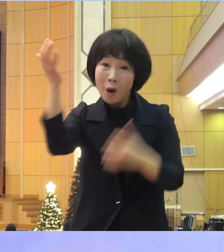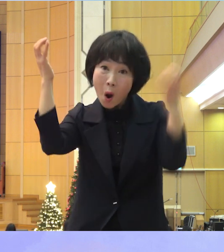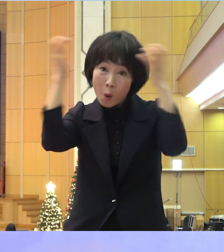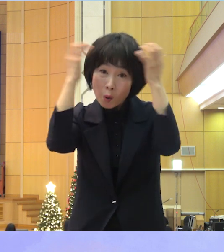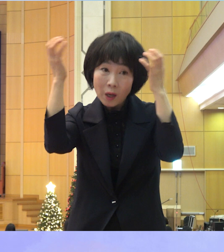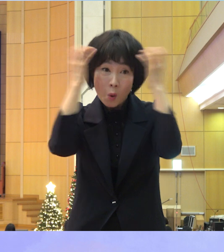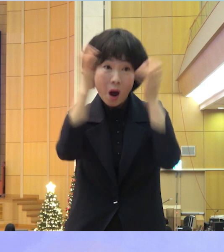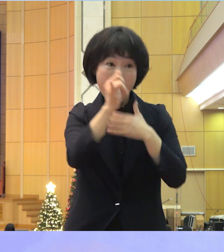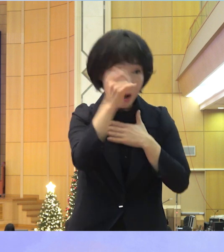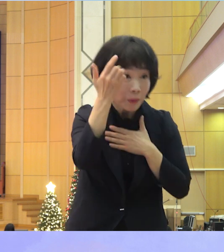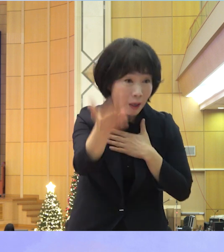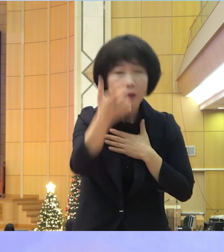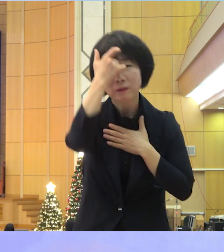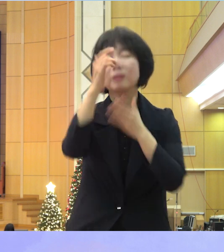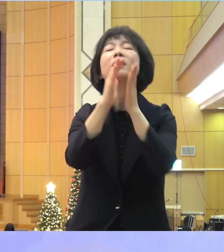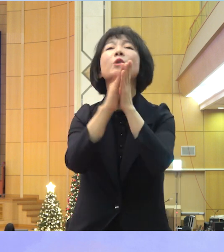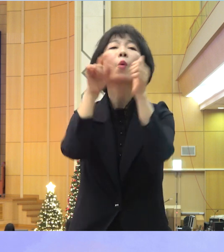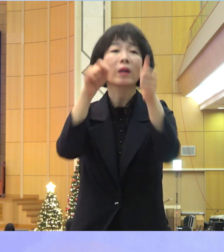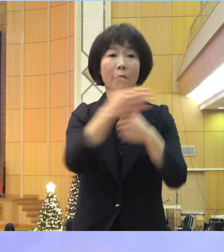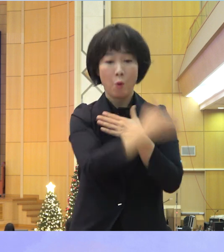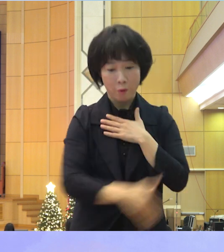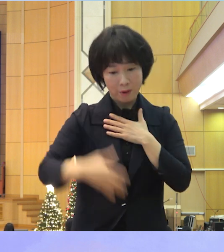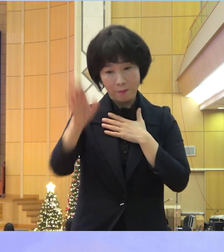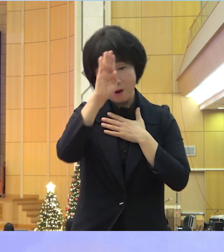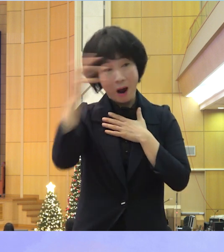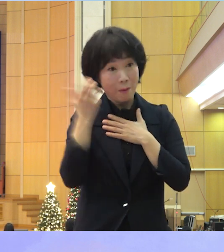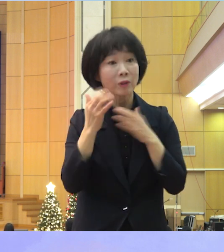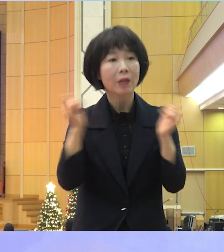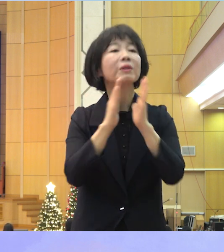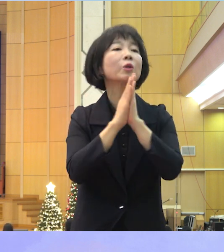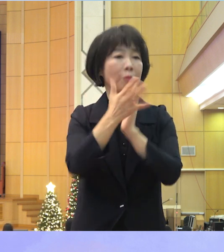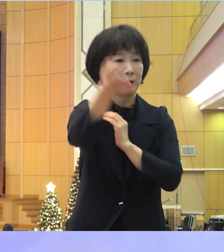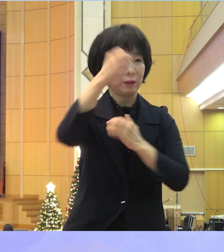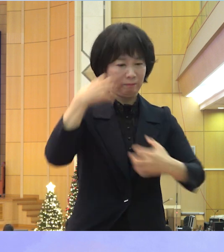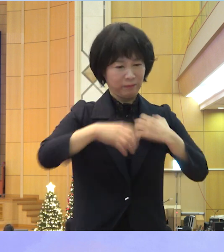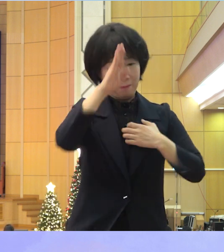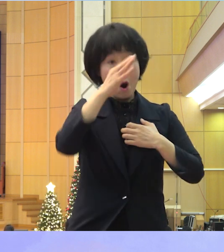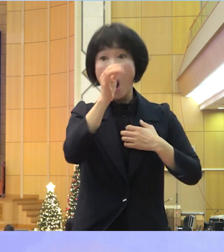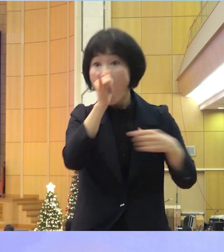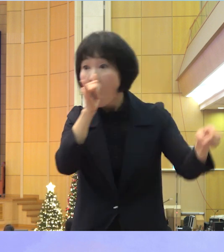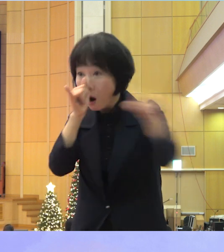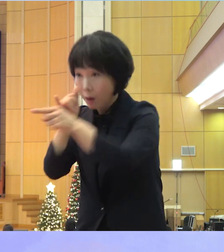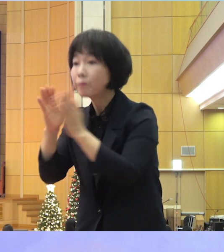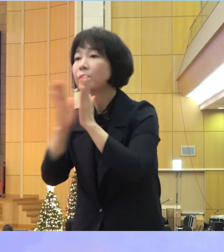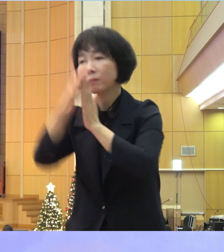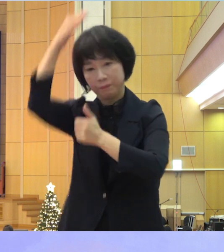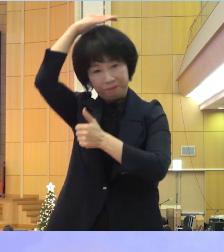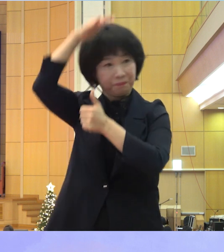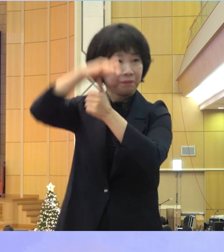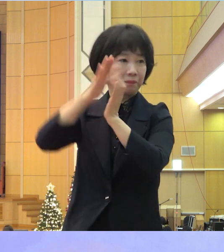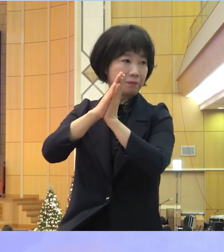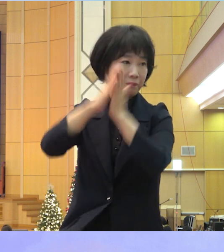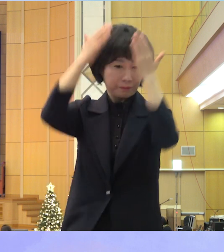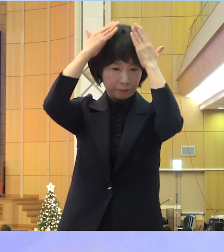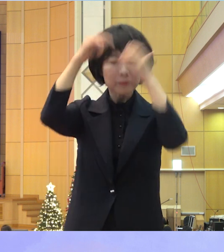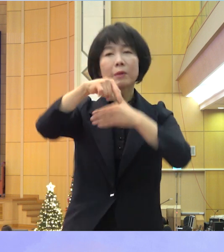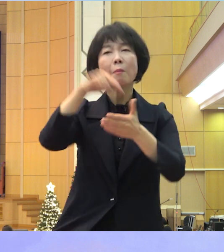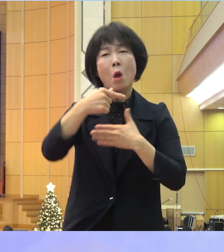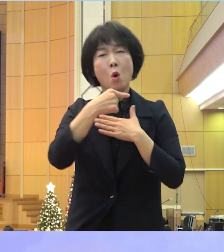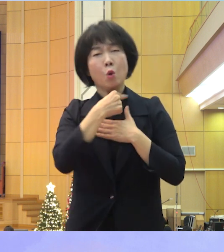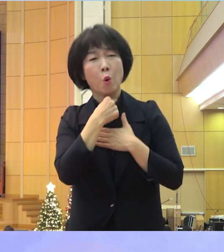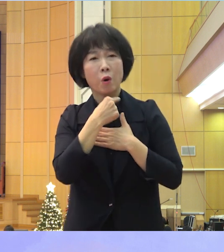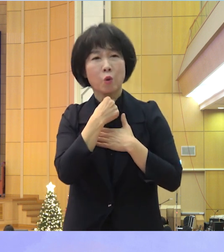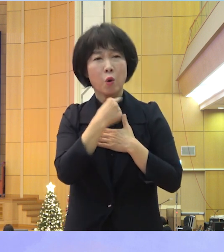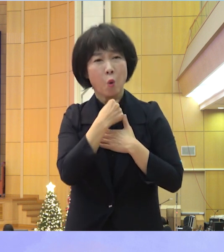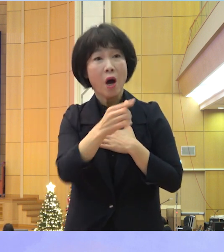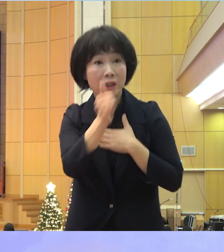자 있냐? 기도하라. 아프신 분은 아픈 자리에 손을 얹으시고 또 내가 주님 앞에 구하여서 무언가를 꼭 받고